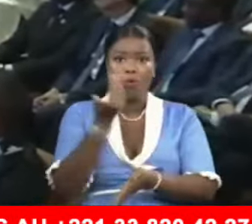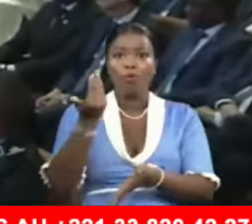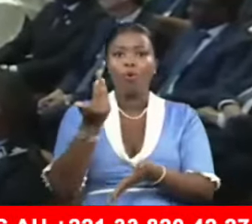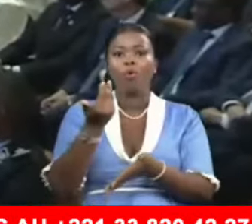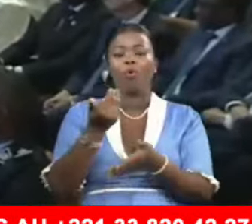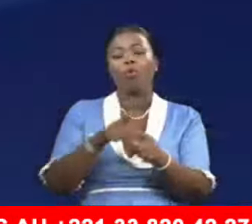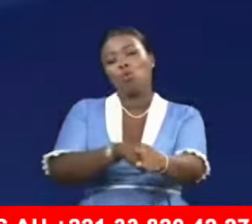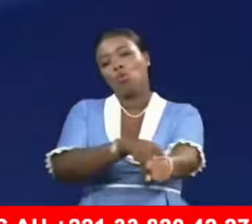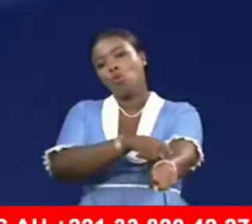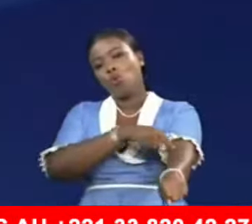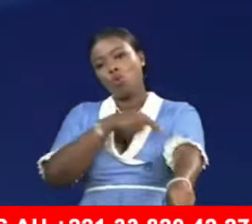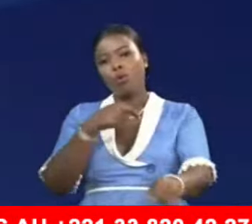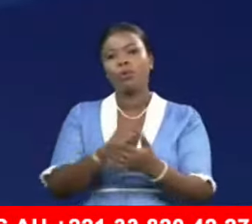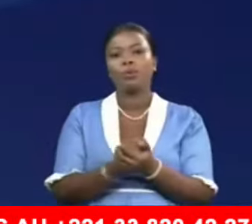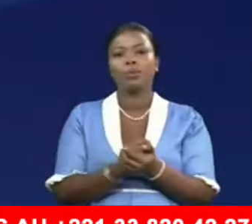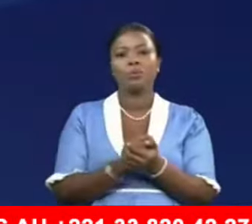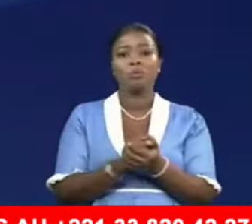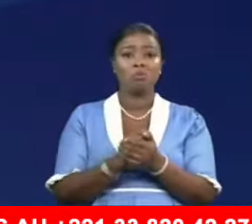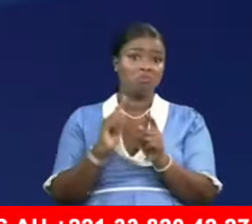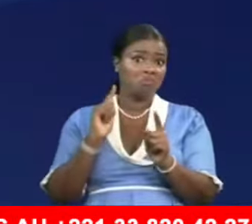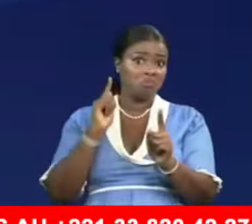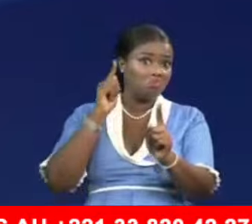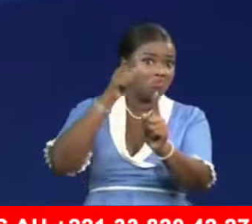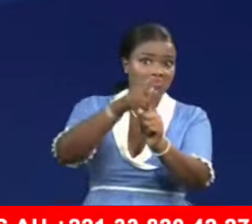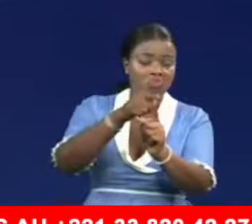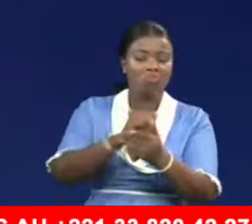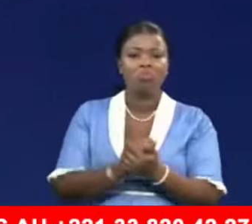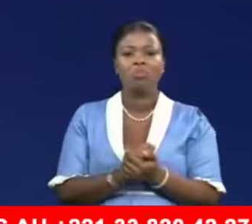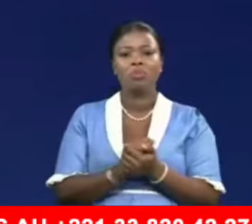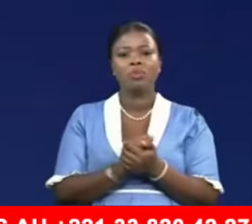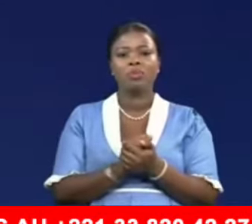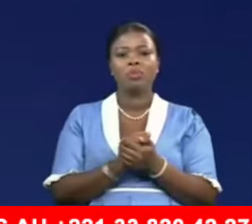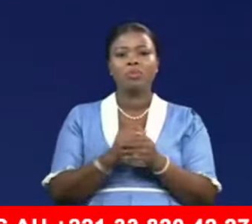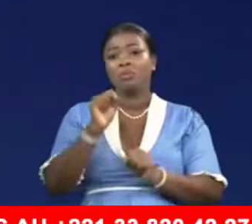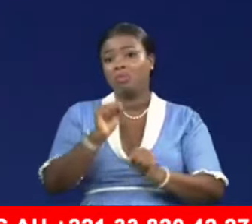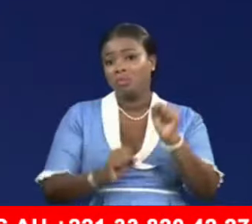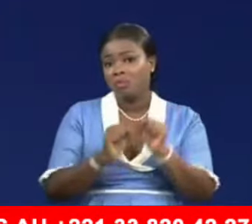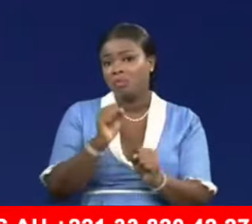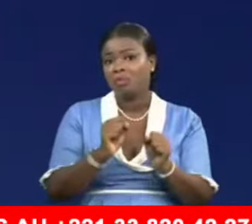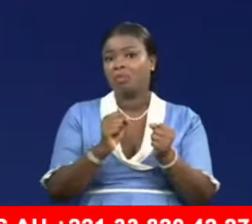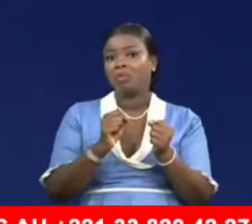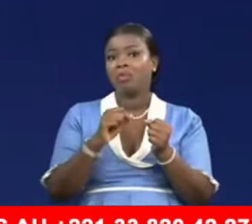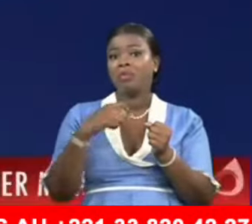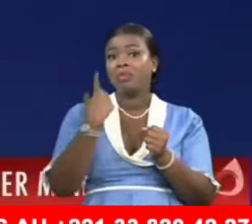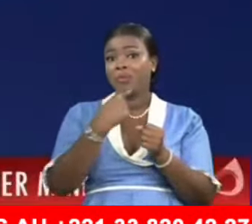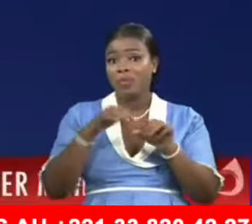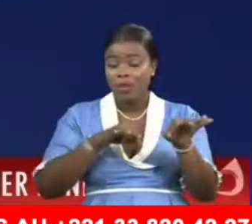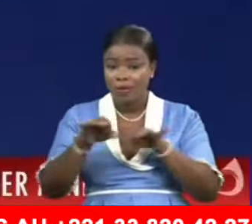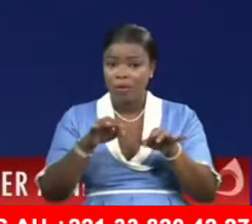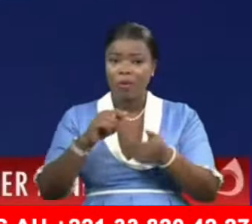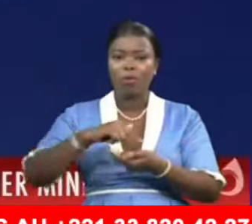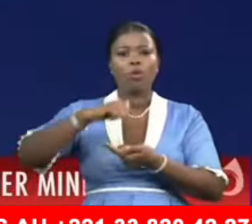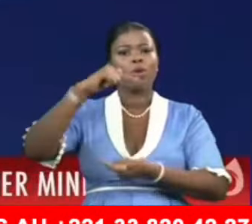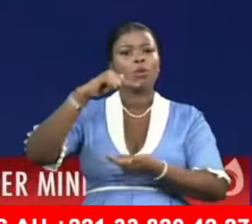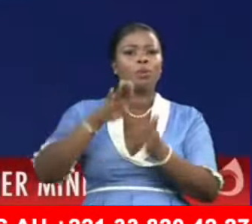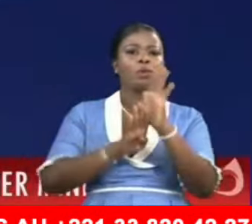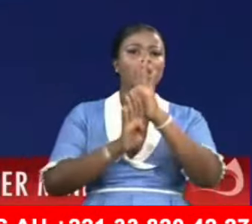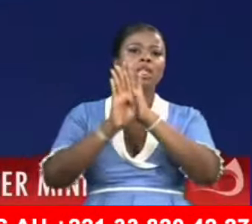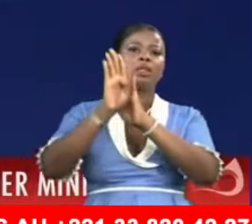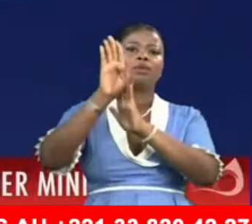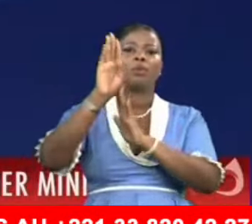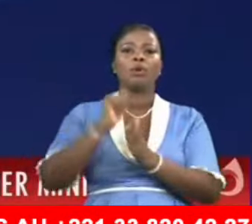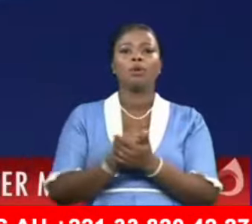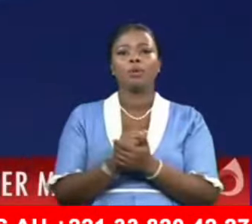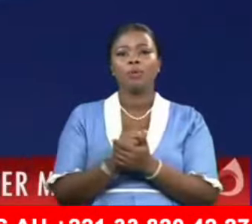long terme reposant d'une part sur un état stratége qui favorisera grandement le développement de